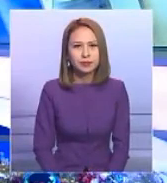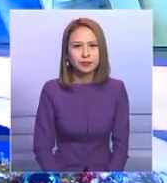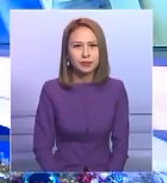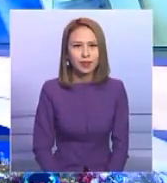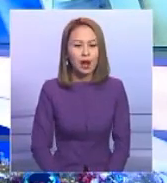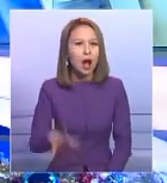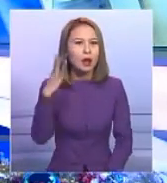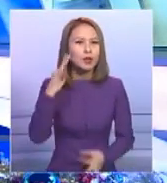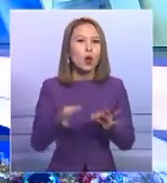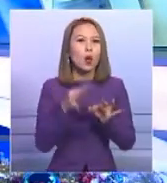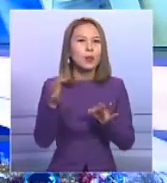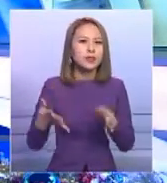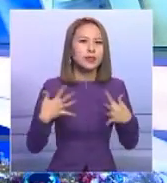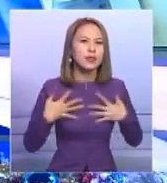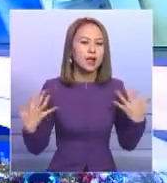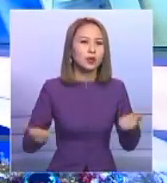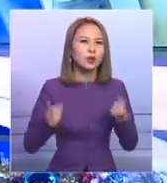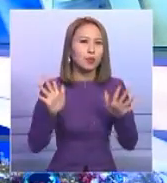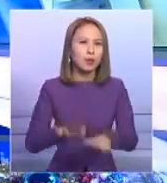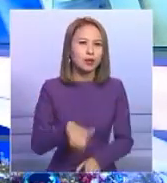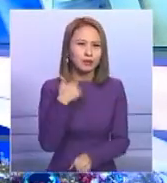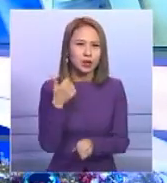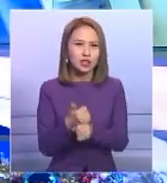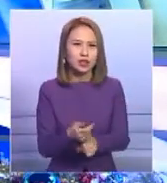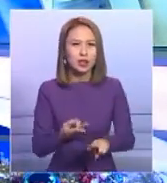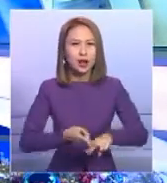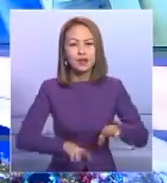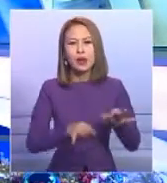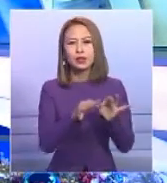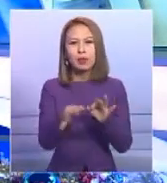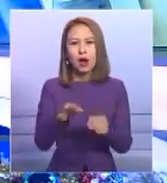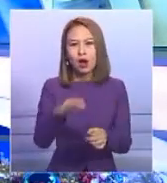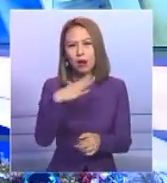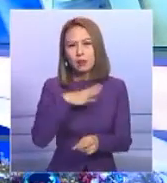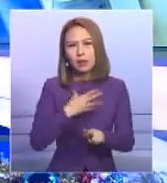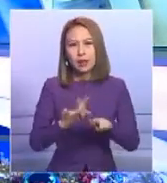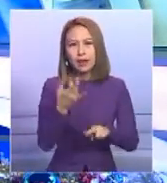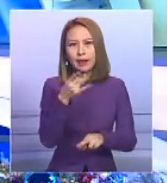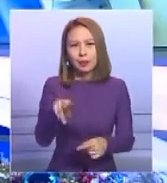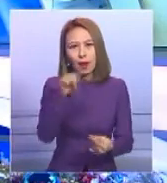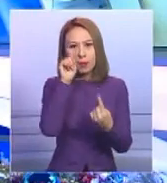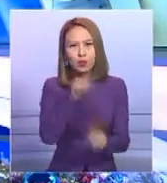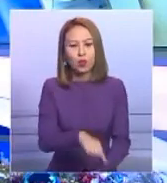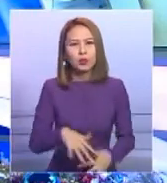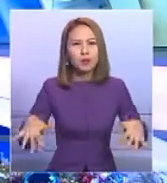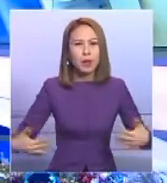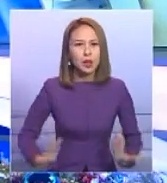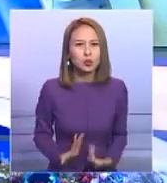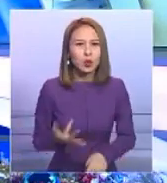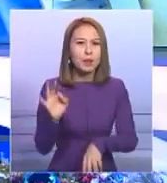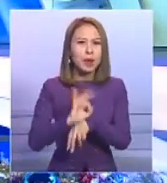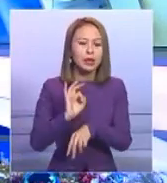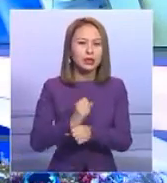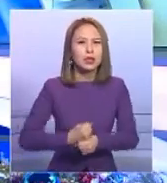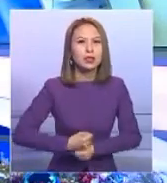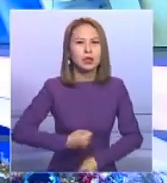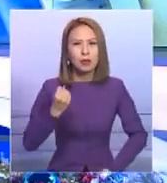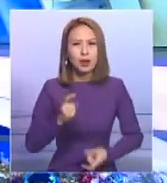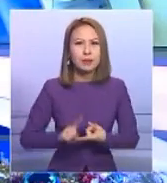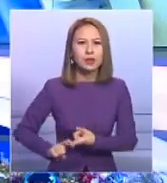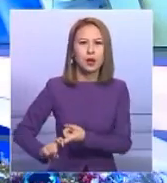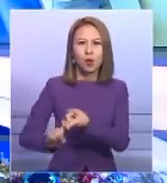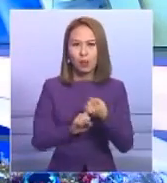Алматы облыстық денсаулық сақтау басқармасының басшылары аймақтағы тұмауға қатысты қалыптасқан жағдайды қатаң бақылауға алды.